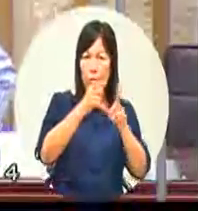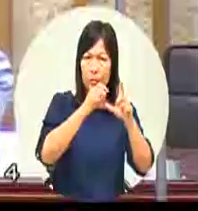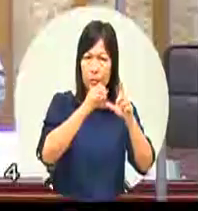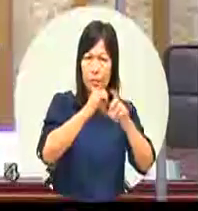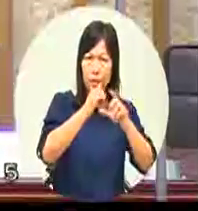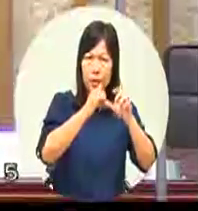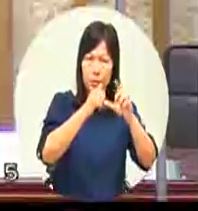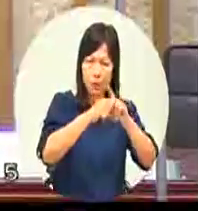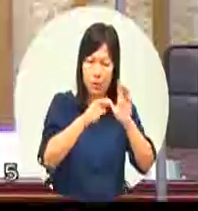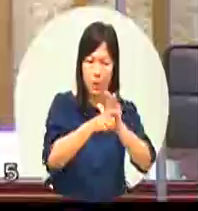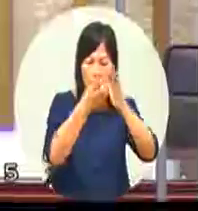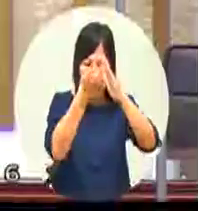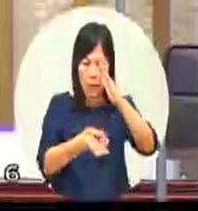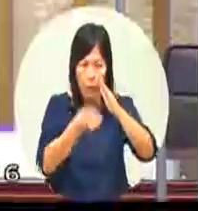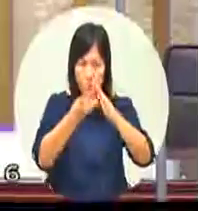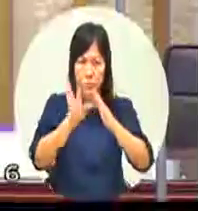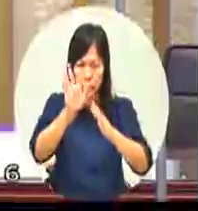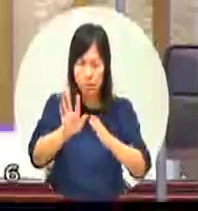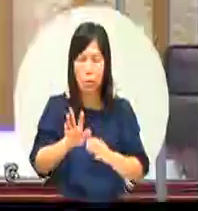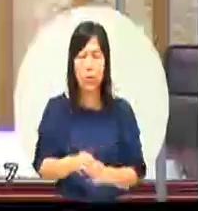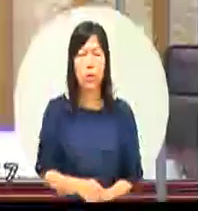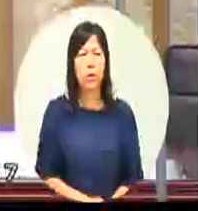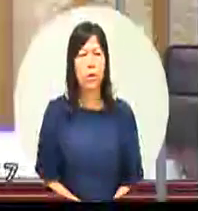咱讲有这个漏水问题，差不多是